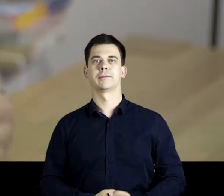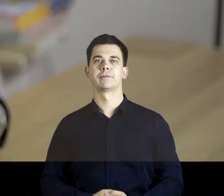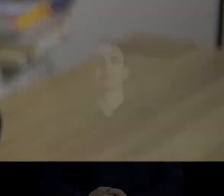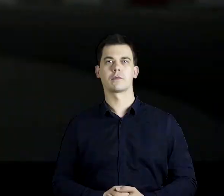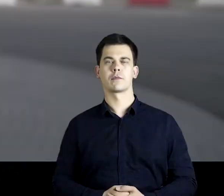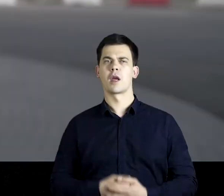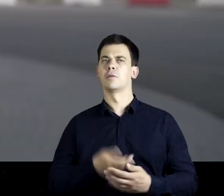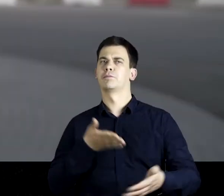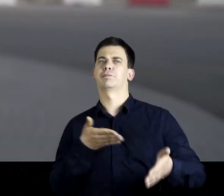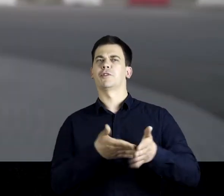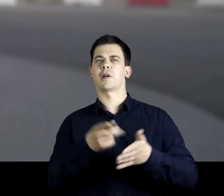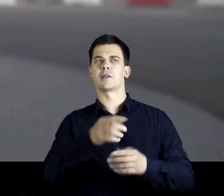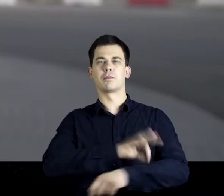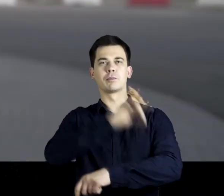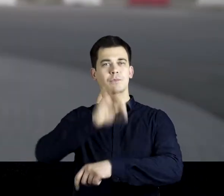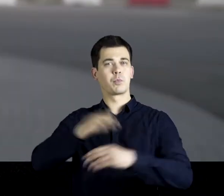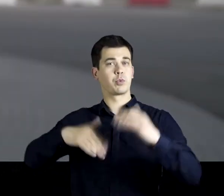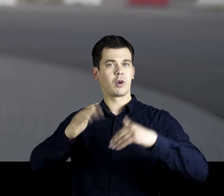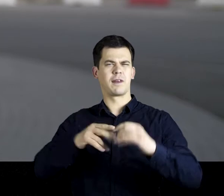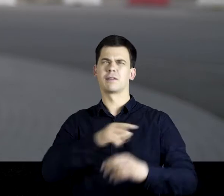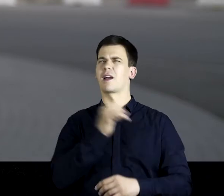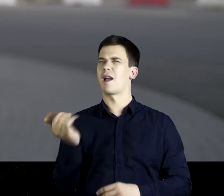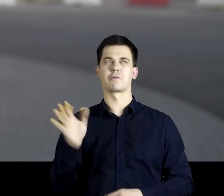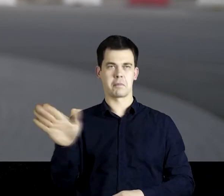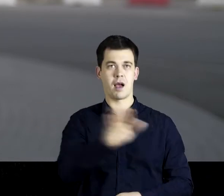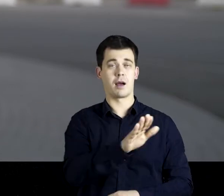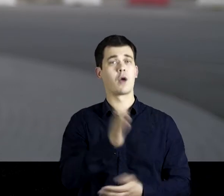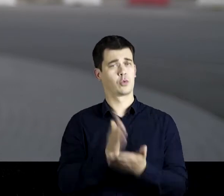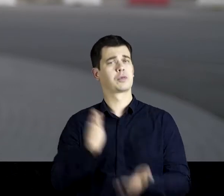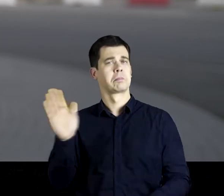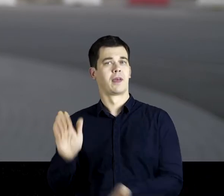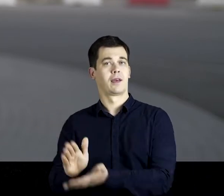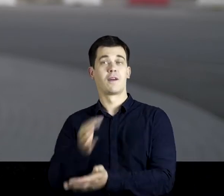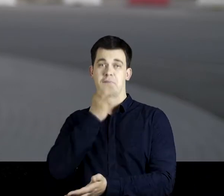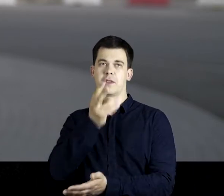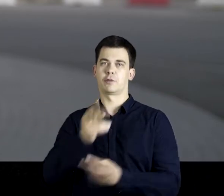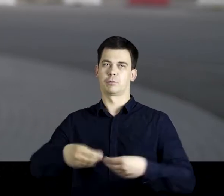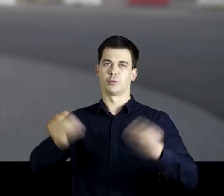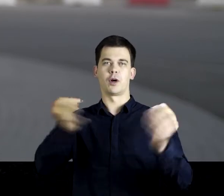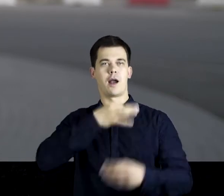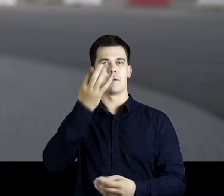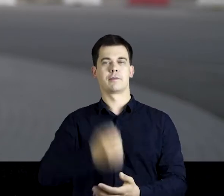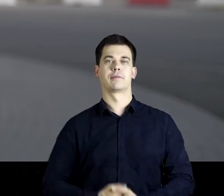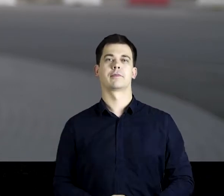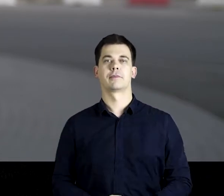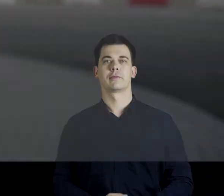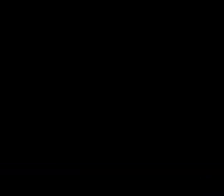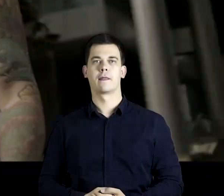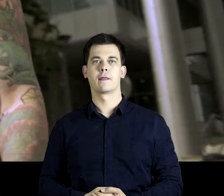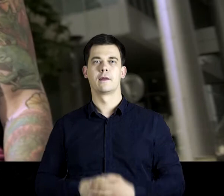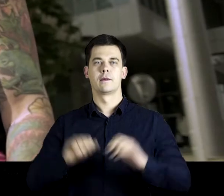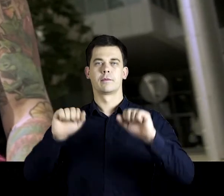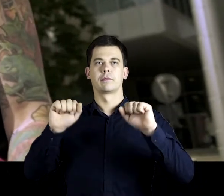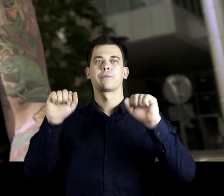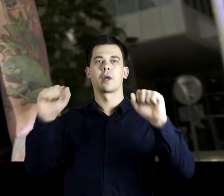Warszawa. Bariery architektoniczne występują wszędzie. Na szczęście jest ich coraz mniej. Już widać pozytywne zmiany. Iza jedzie podjazdem